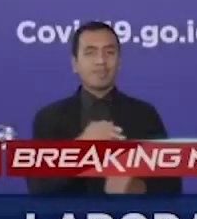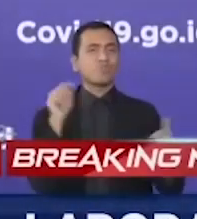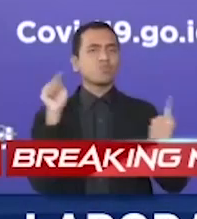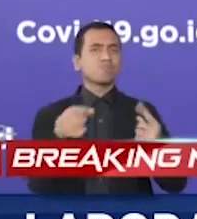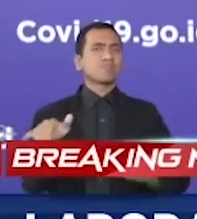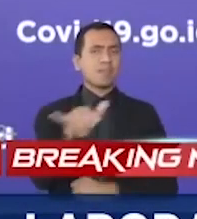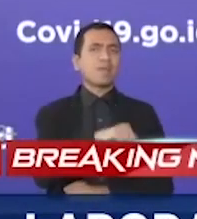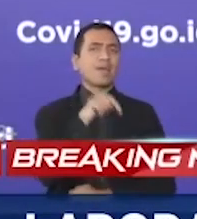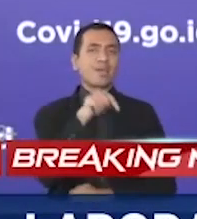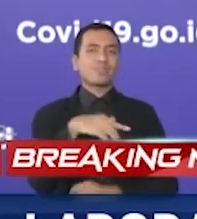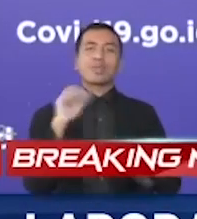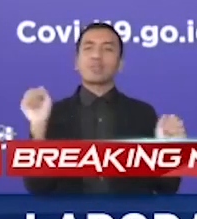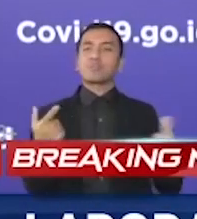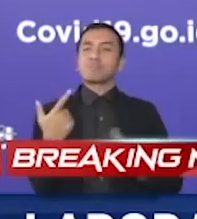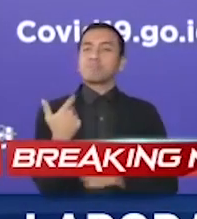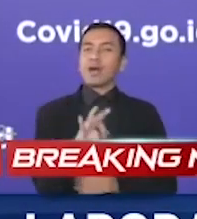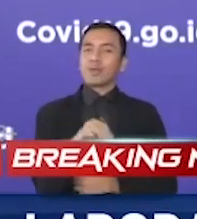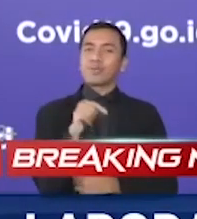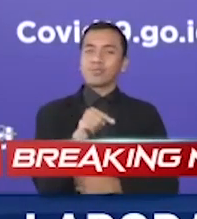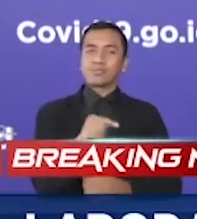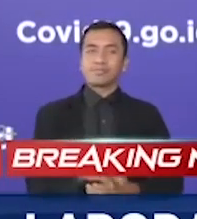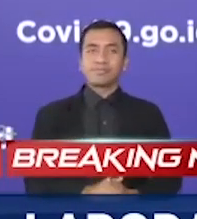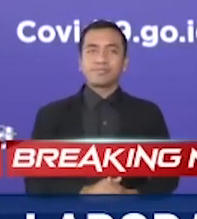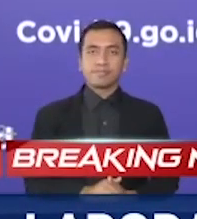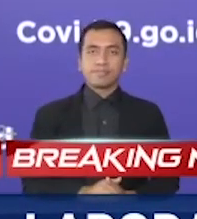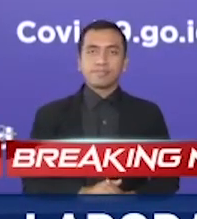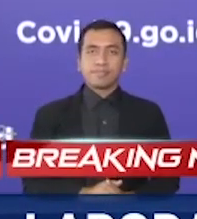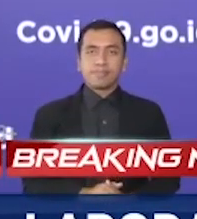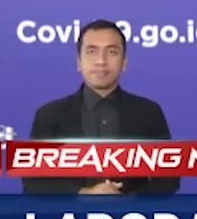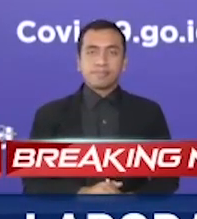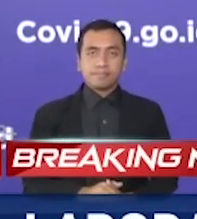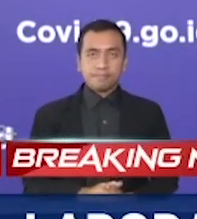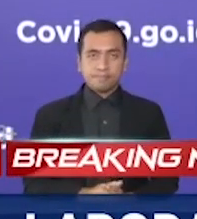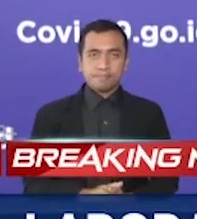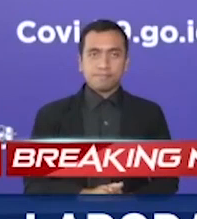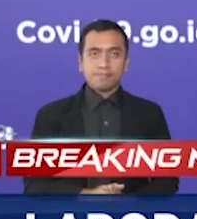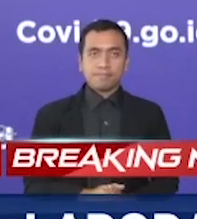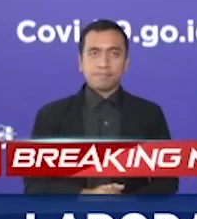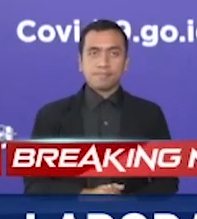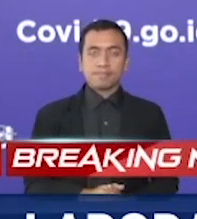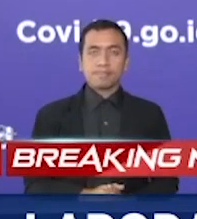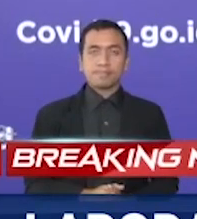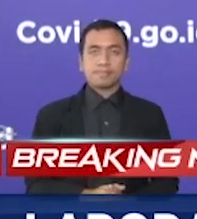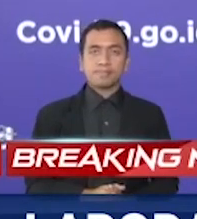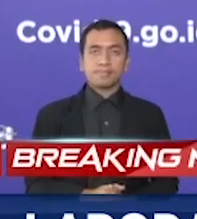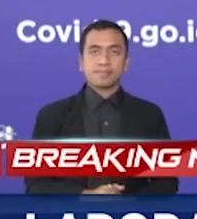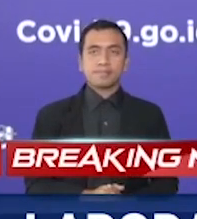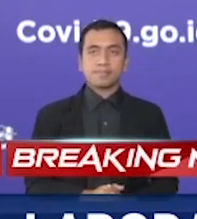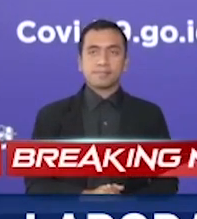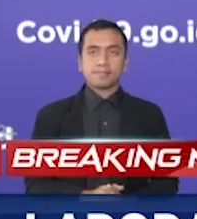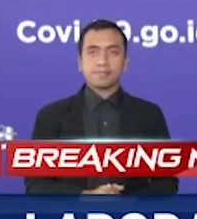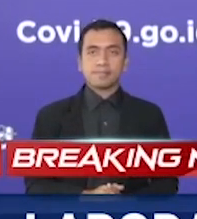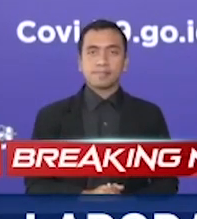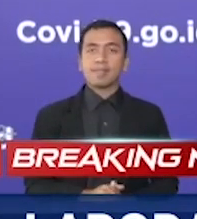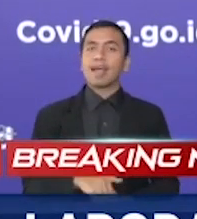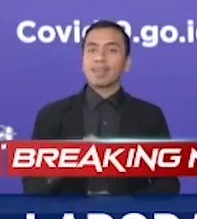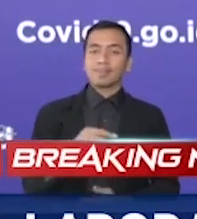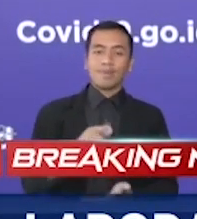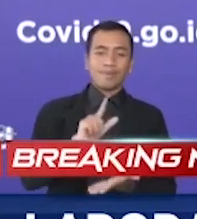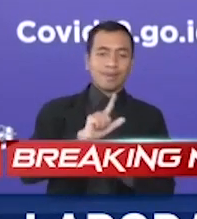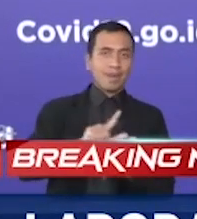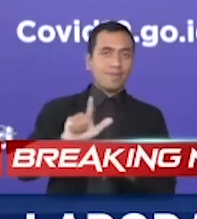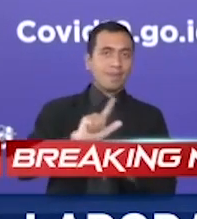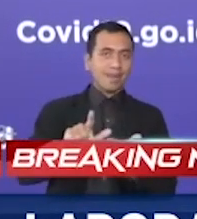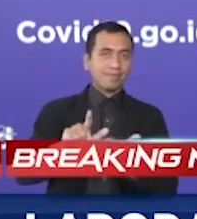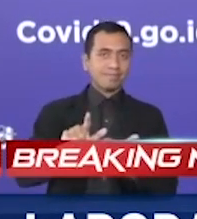saudara-saudara Saya akan melaporkan saat ini tentang kinerja dari penanggulangan